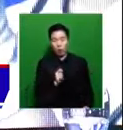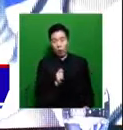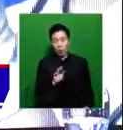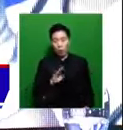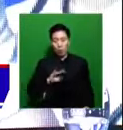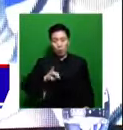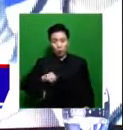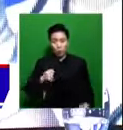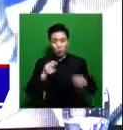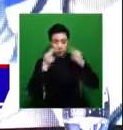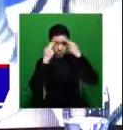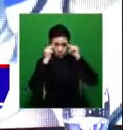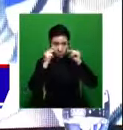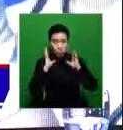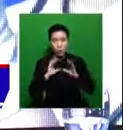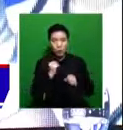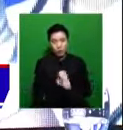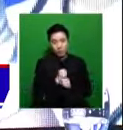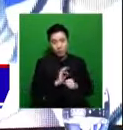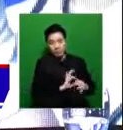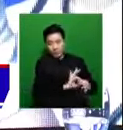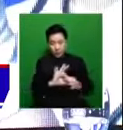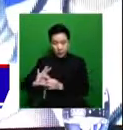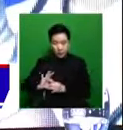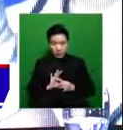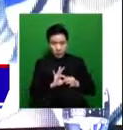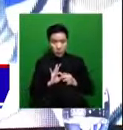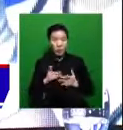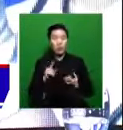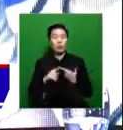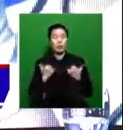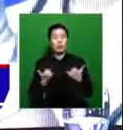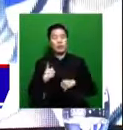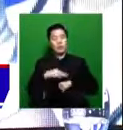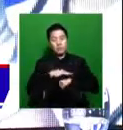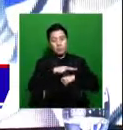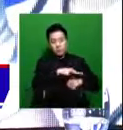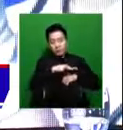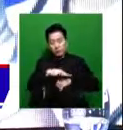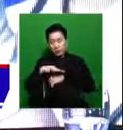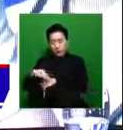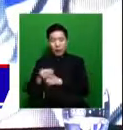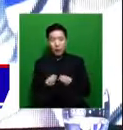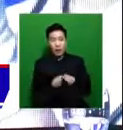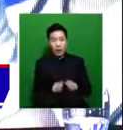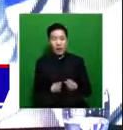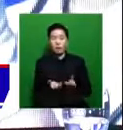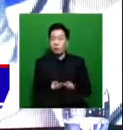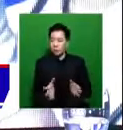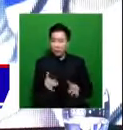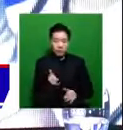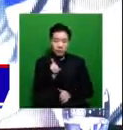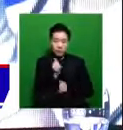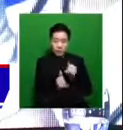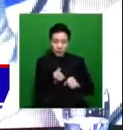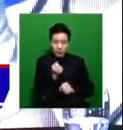นะครับหรือเจ้าหน้าที่ที่เกี่ยวข้องที่ได้รับการแต่งตั้งเป็นผู้ที่ดำเนินการในเรื่อง